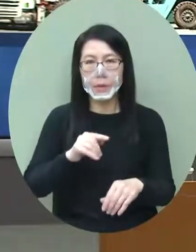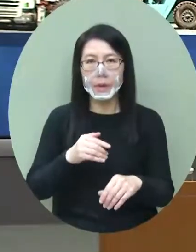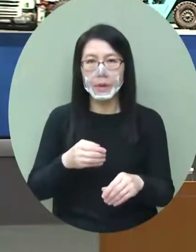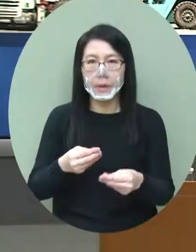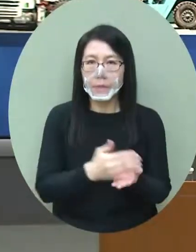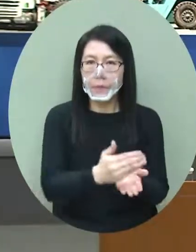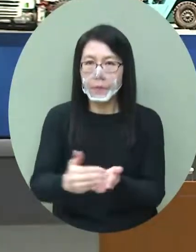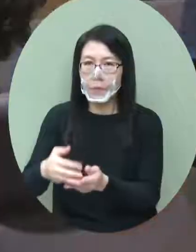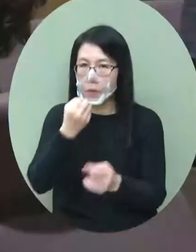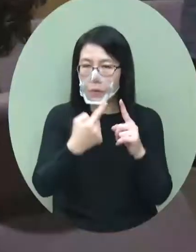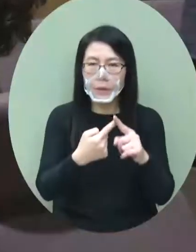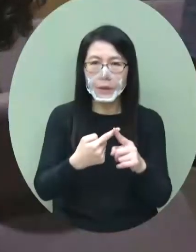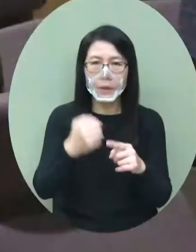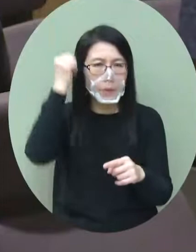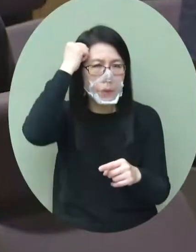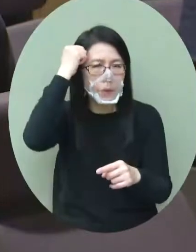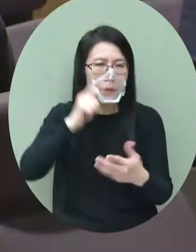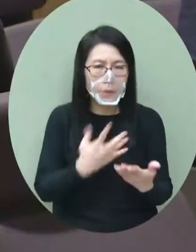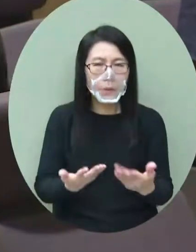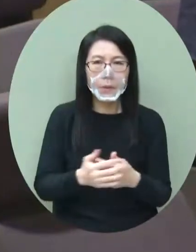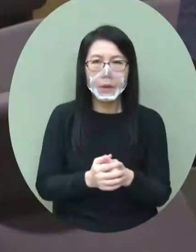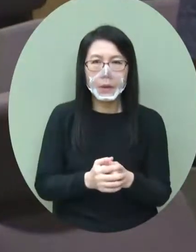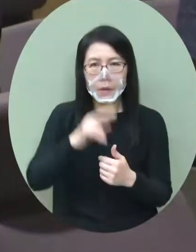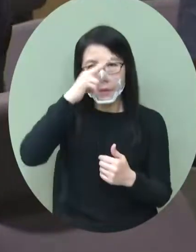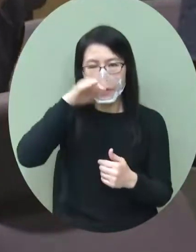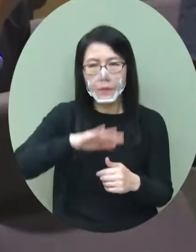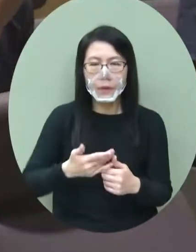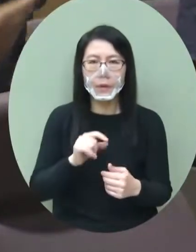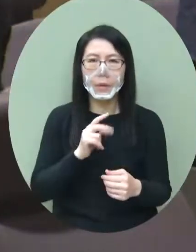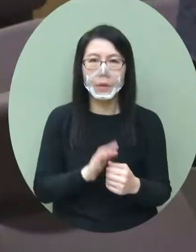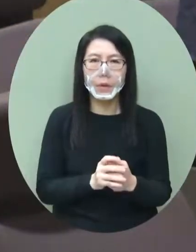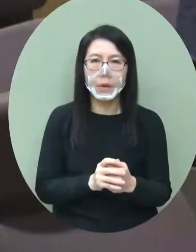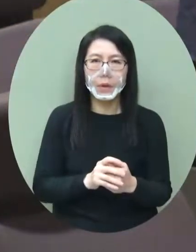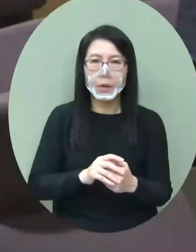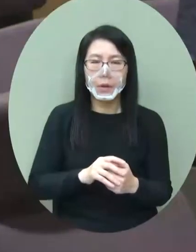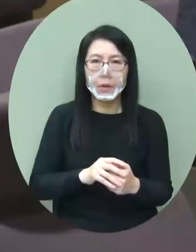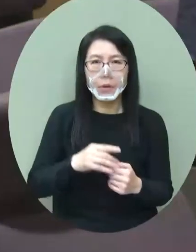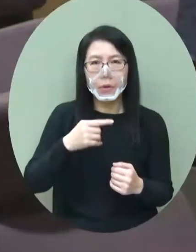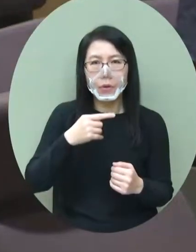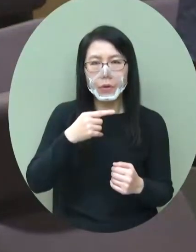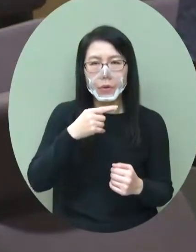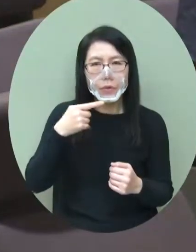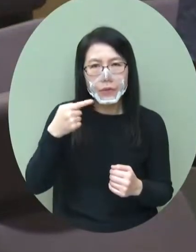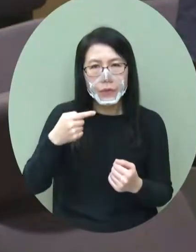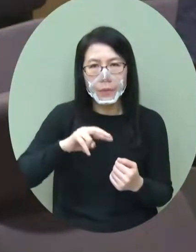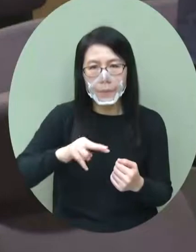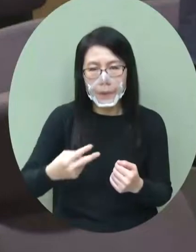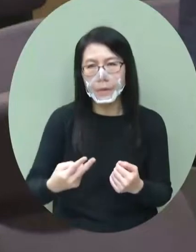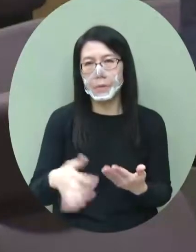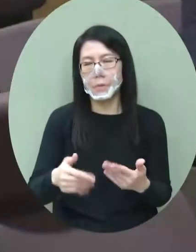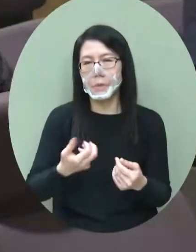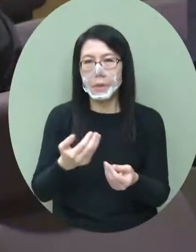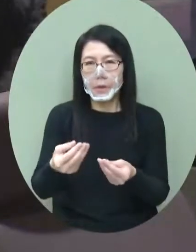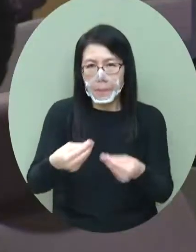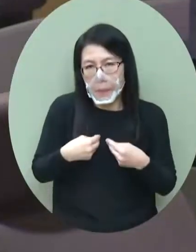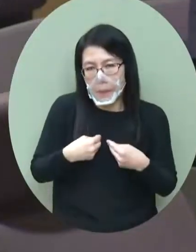港了，但是不是到了市民手上这方面是不是有困难呢？ 有时很多人就转了阴性才收